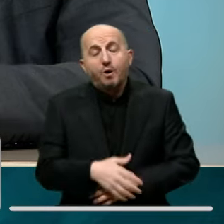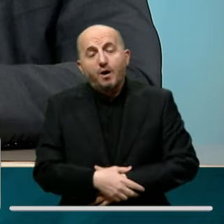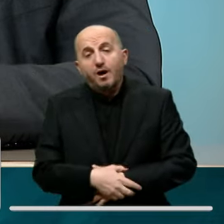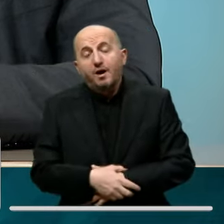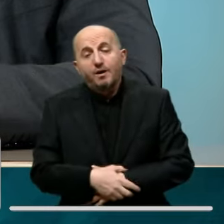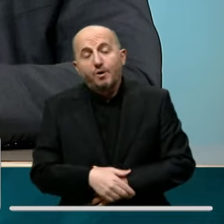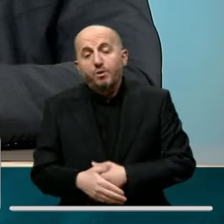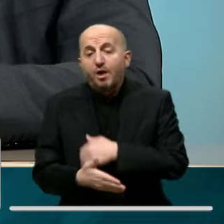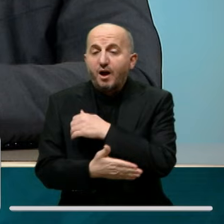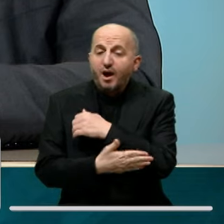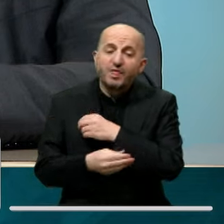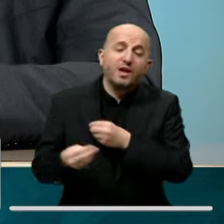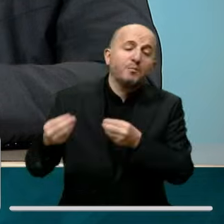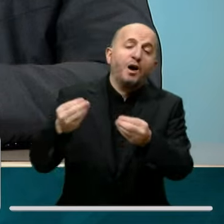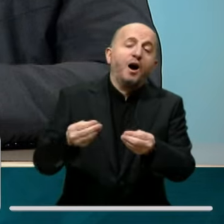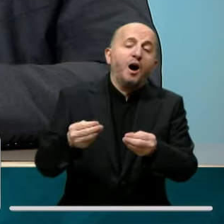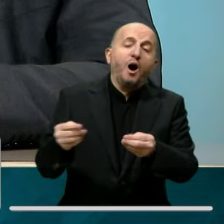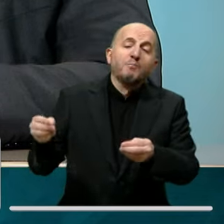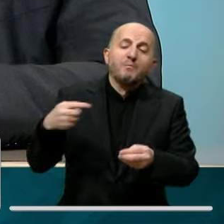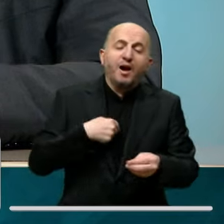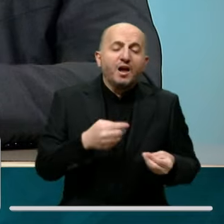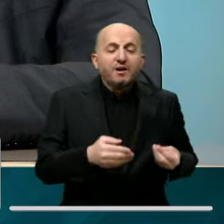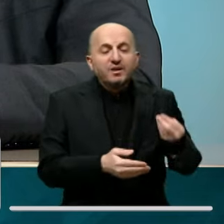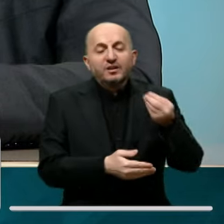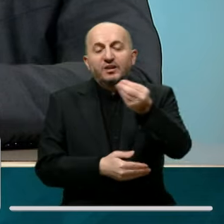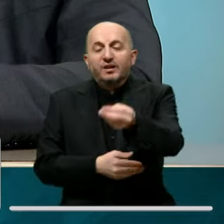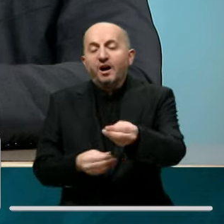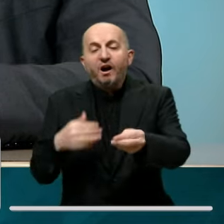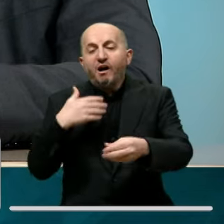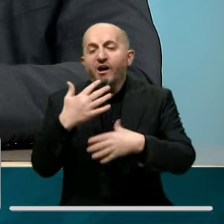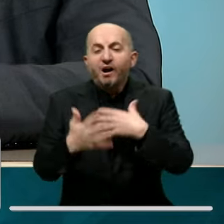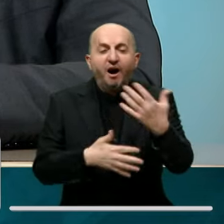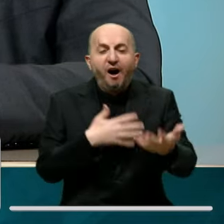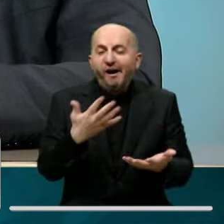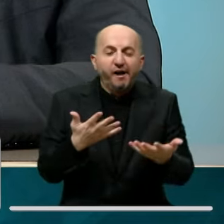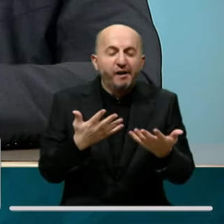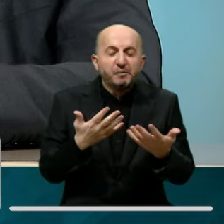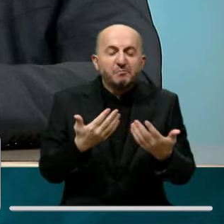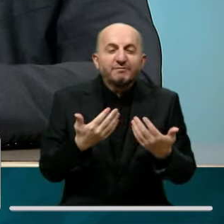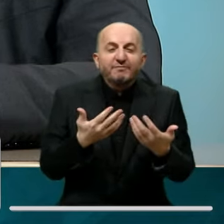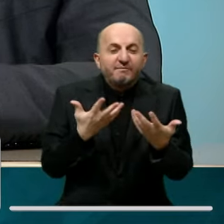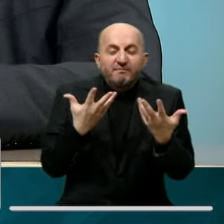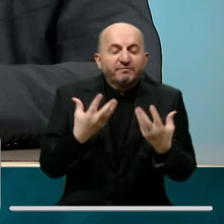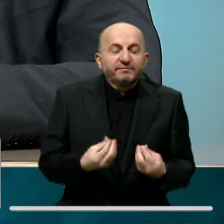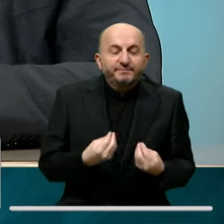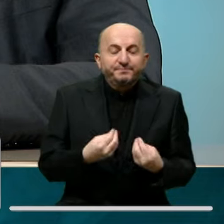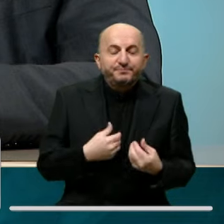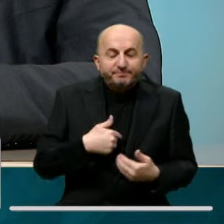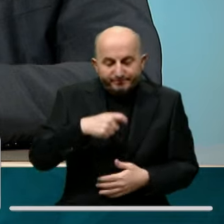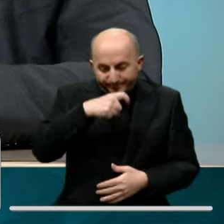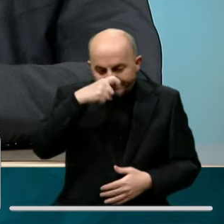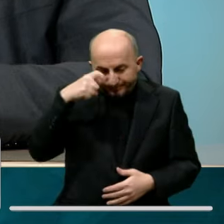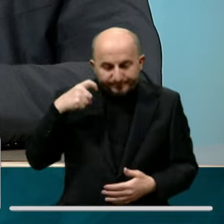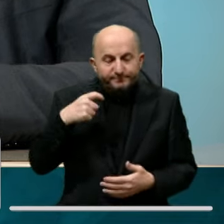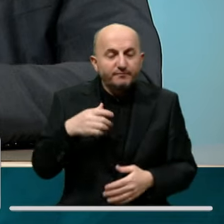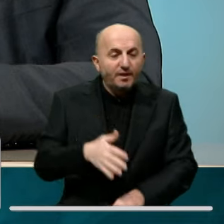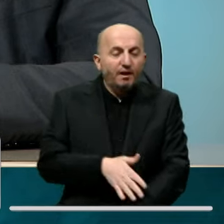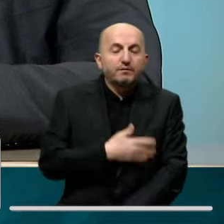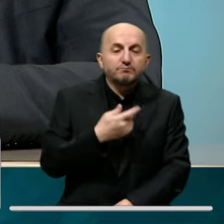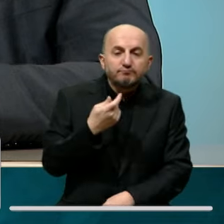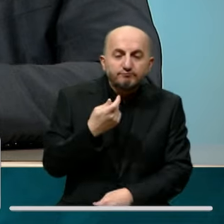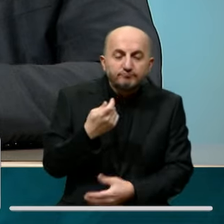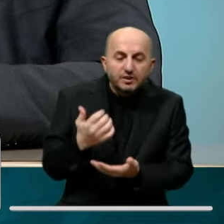O da hayır yapıyor. Şimdi onun yaptığı hayır haramdan belki geliyor. Benim yaptığımda benim alın terim helal rızkımdan